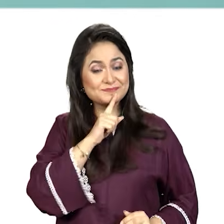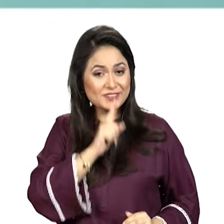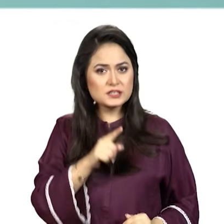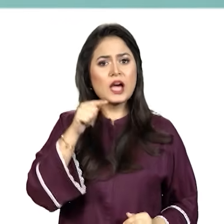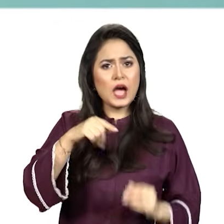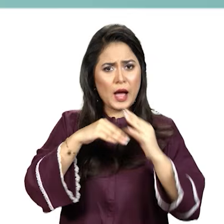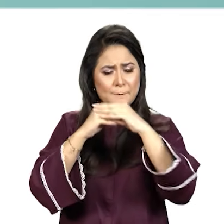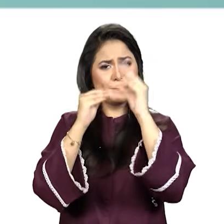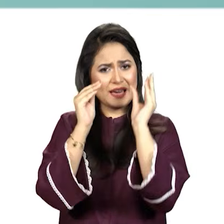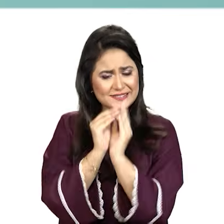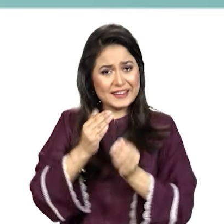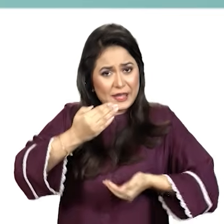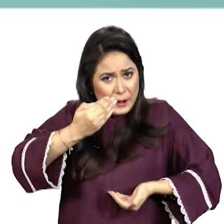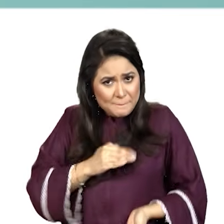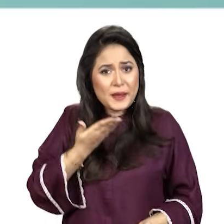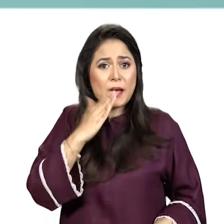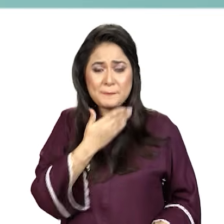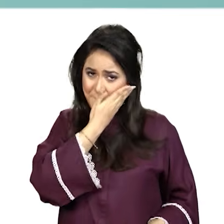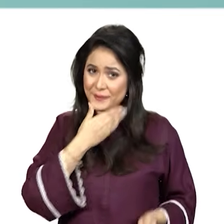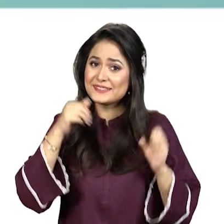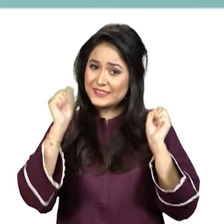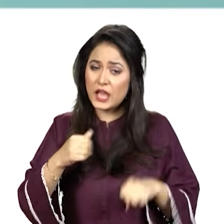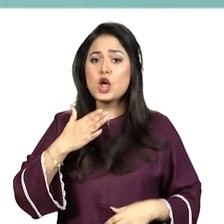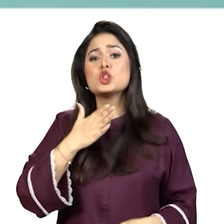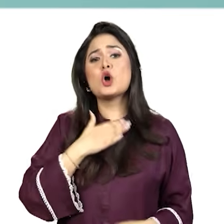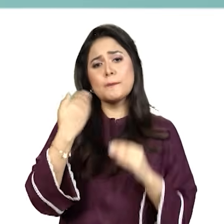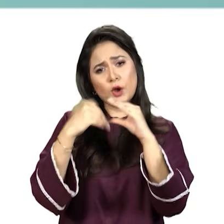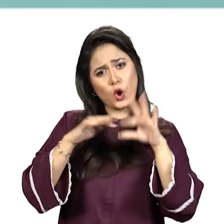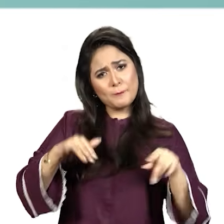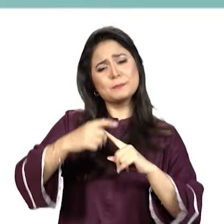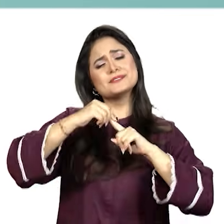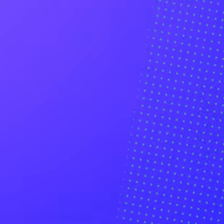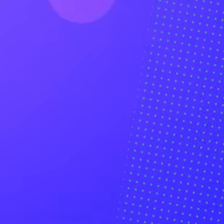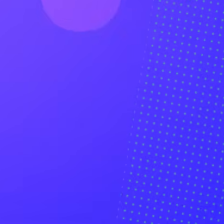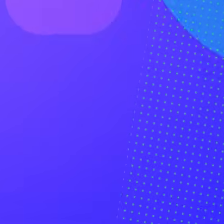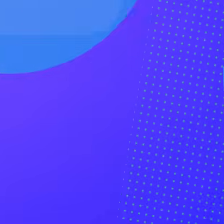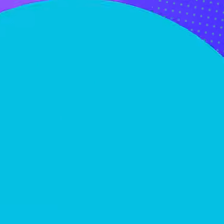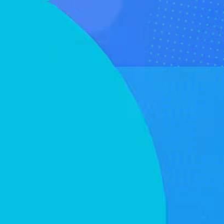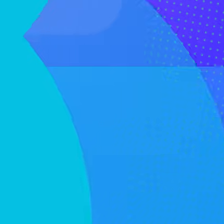प्लासेंटा या प्रेगनेंसी से मुतालिक मजीद कुछ जानना चाहते हैं तो हमें बताएं कमेंट्स में।